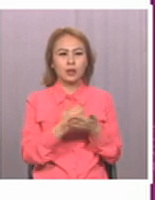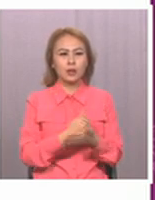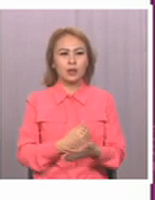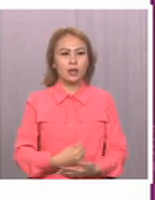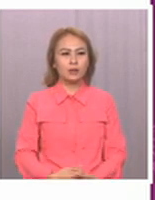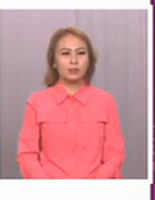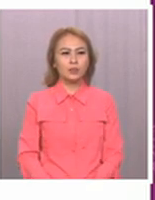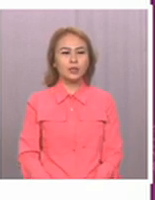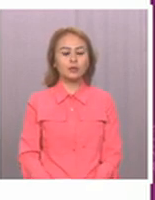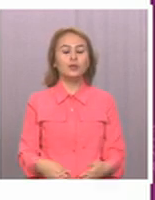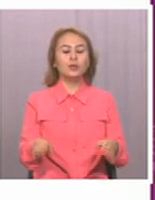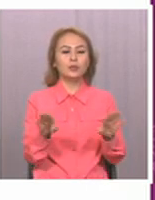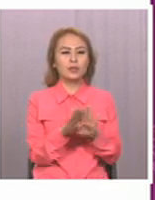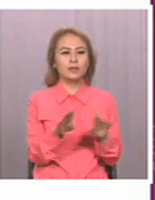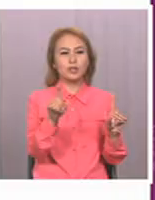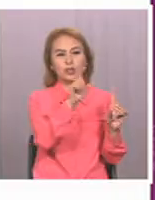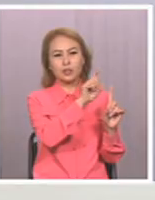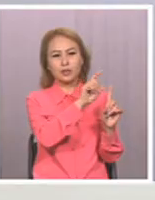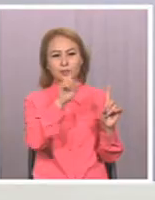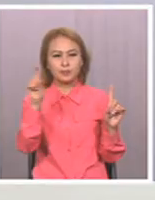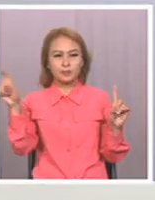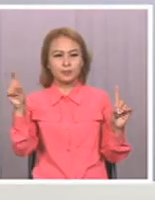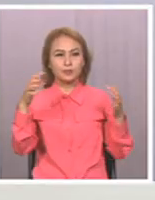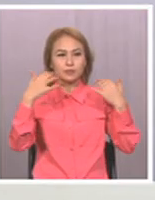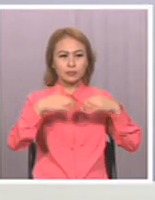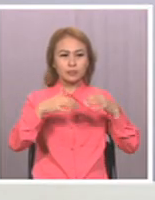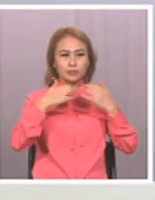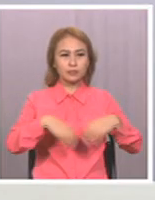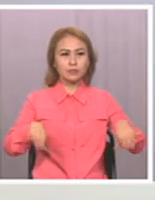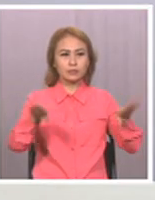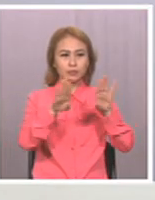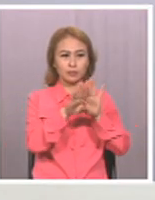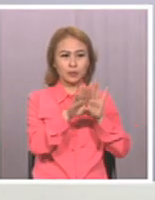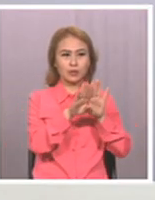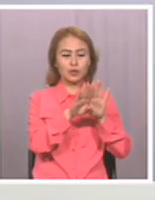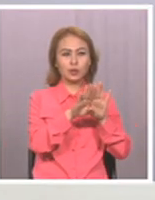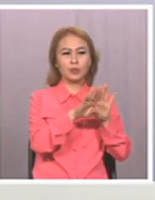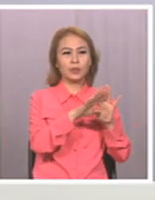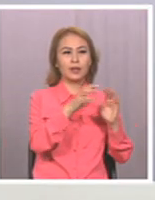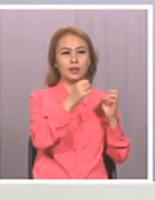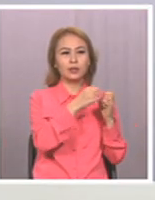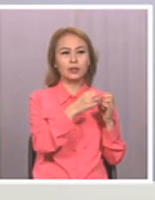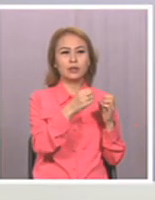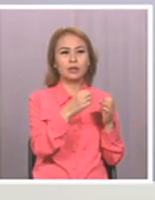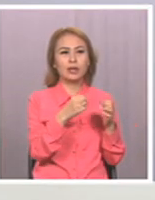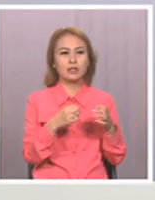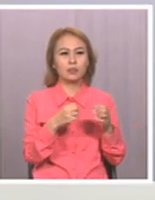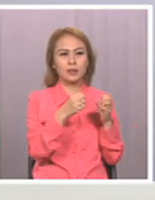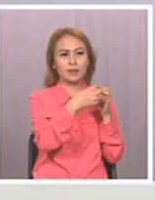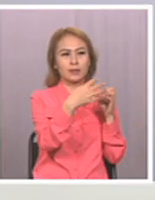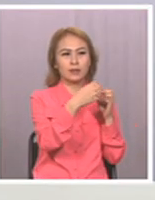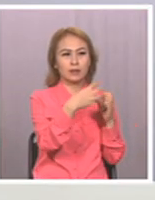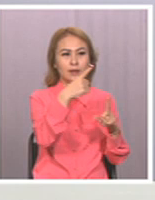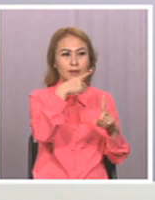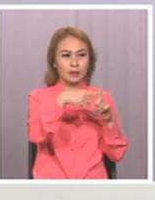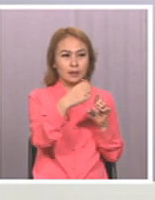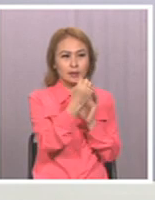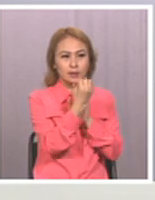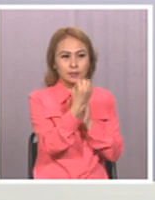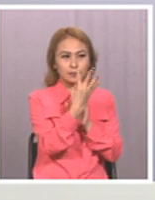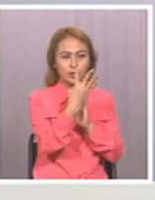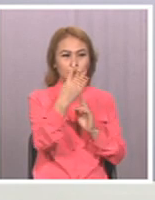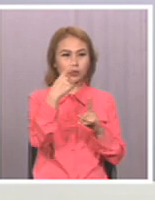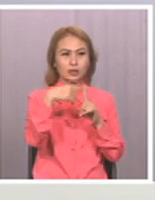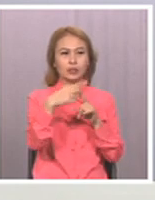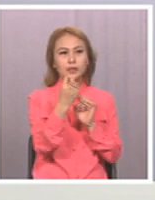Ол үшін барлық оқушылардың ұпайларын қосып, олардың, яғни ұпайлардың санына бөлеміз. Байқасаңыздар, бұл